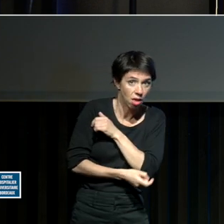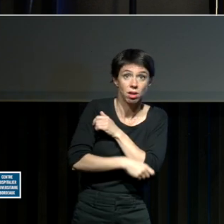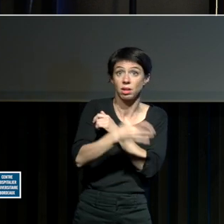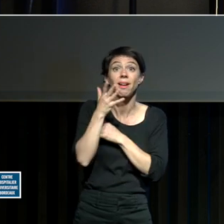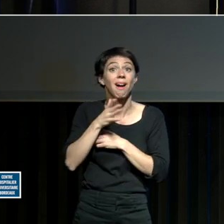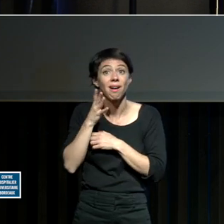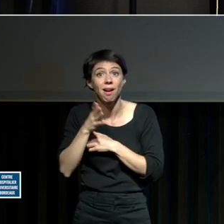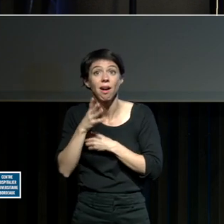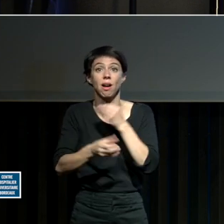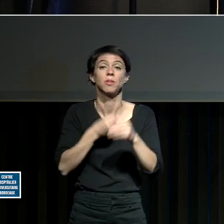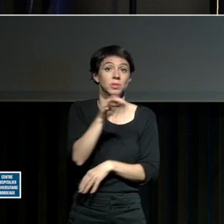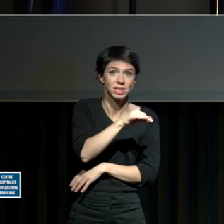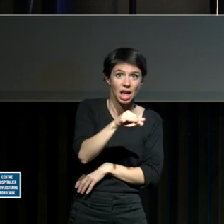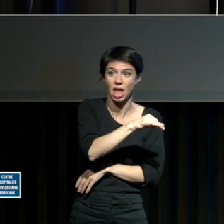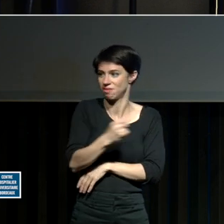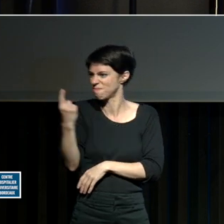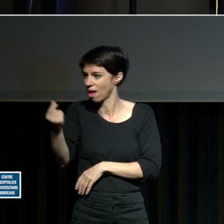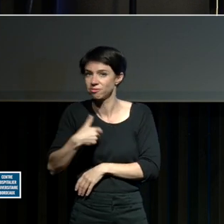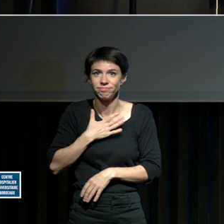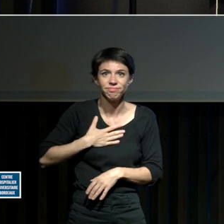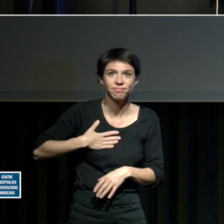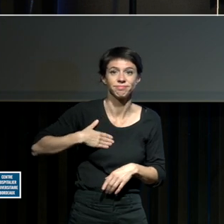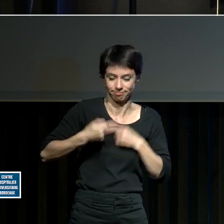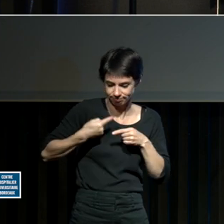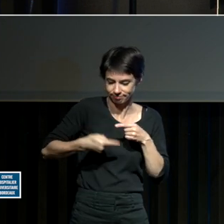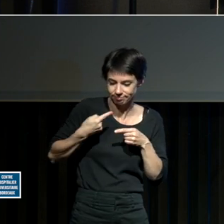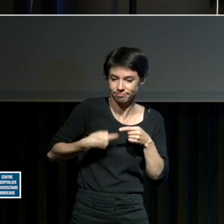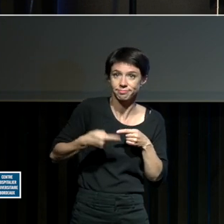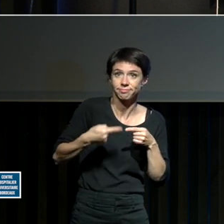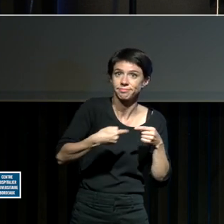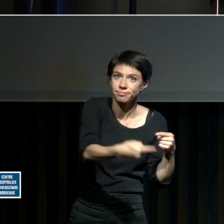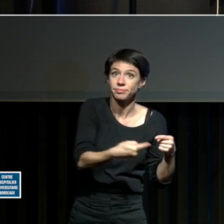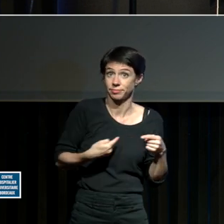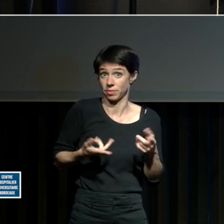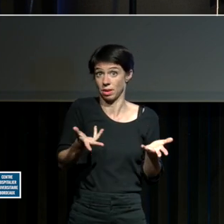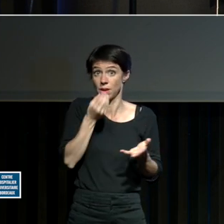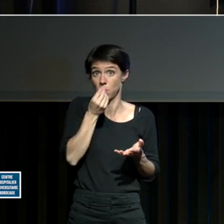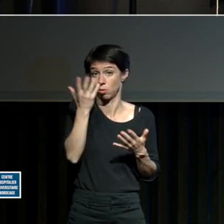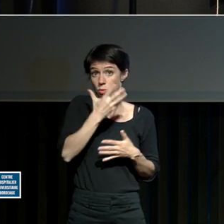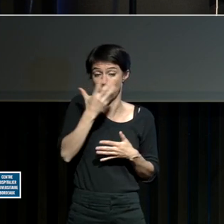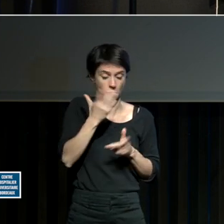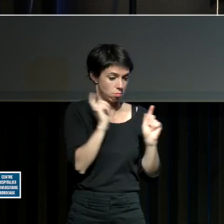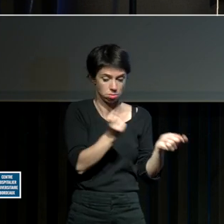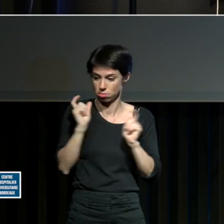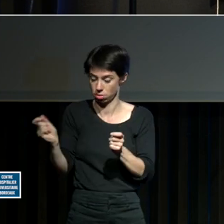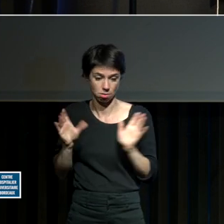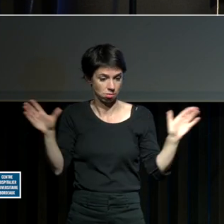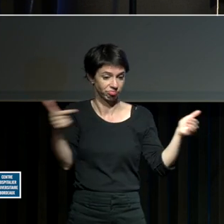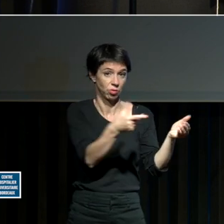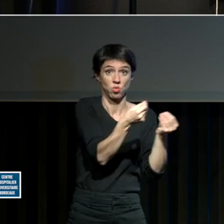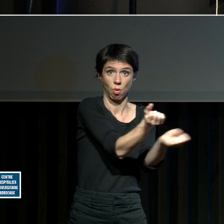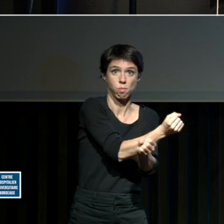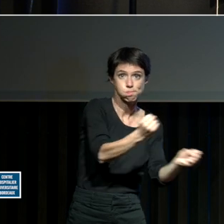gras et salés et rapides autour de la prise alimentaire, et donc qui vont plutôt s'associer à des problèmes de